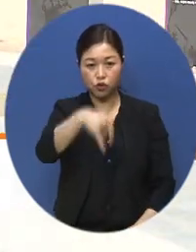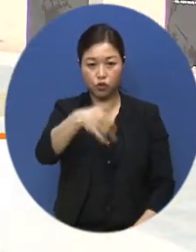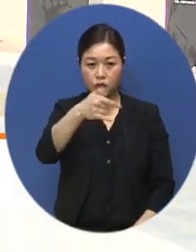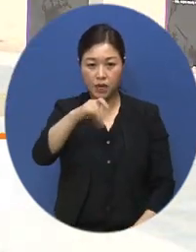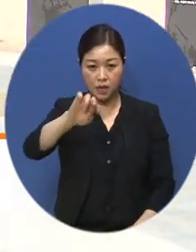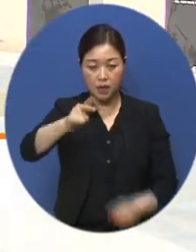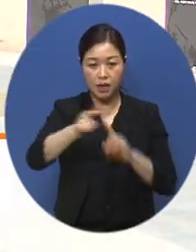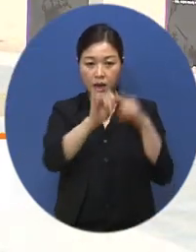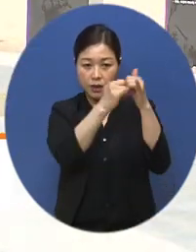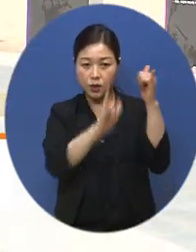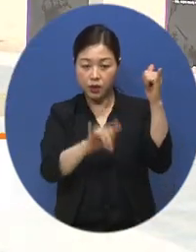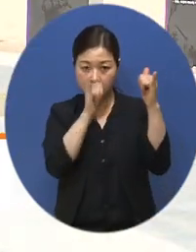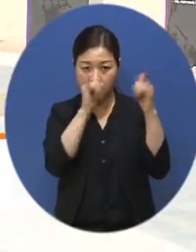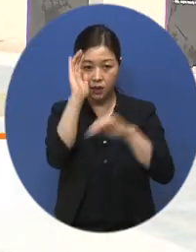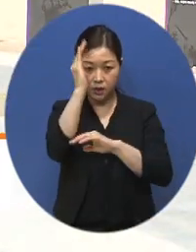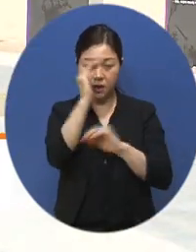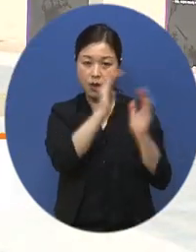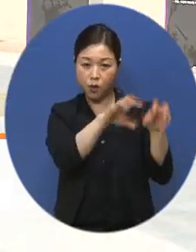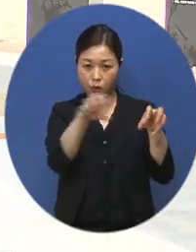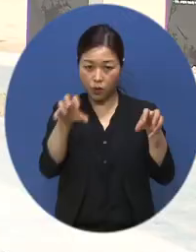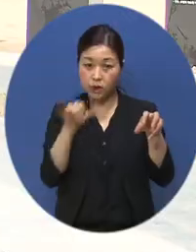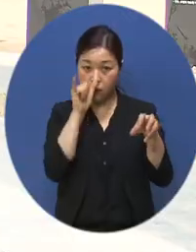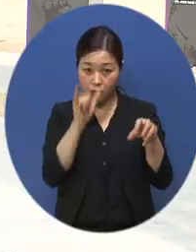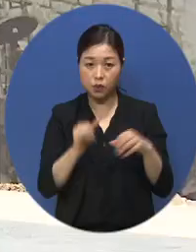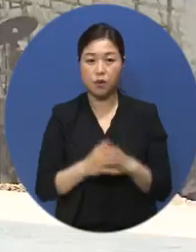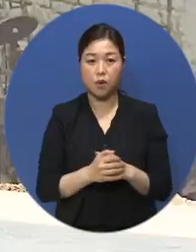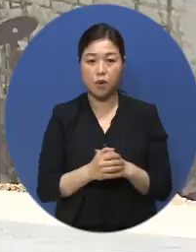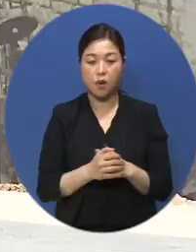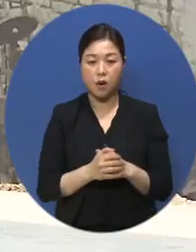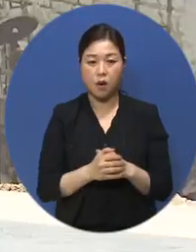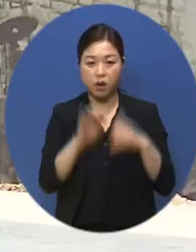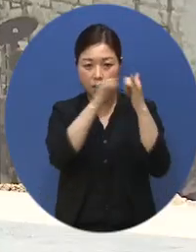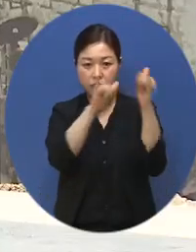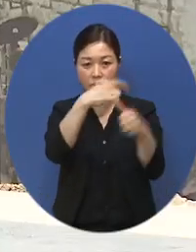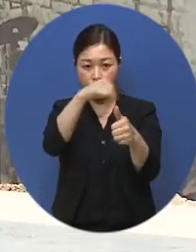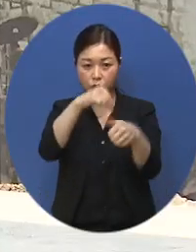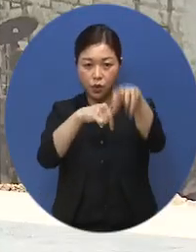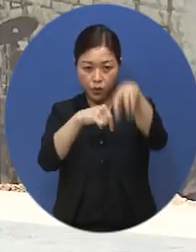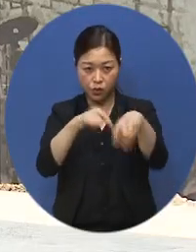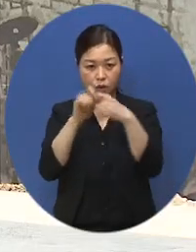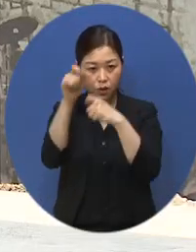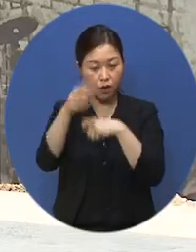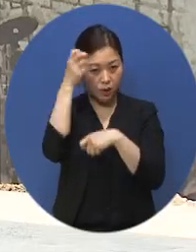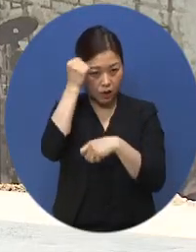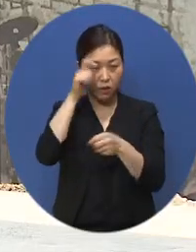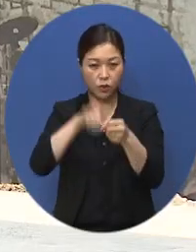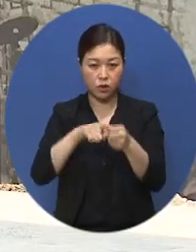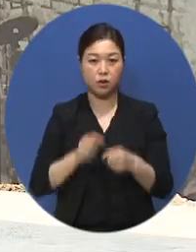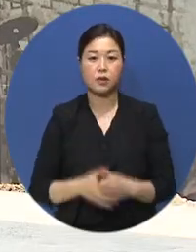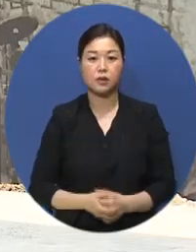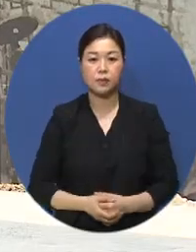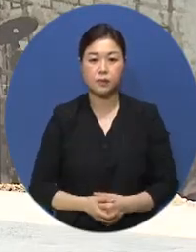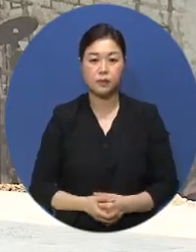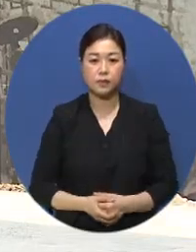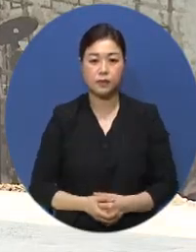기록이 담긴 히스토리월로 구성됐으며, 이는 역사 교육의 현장으로 영원히 기억하기